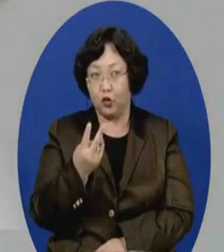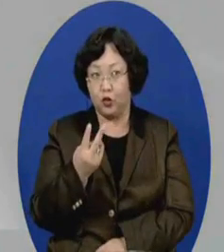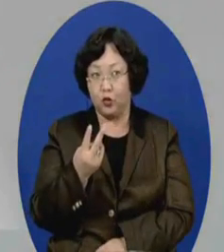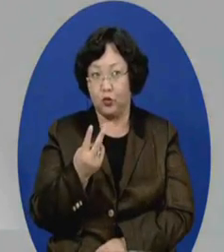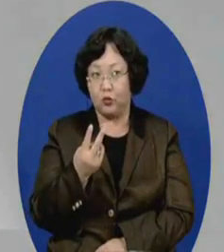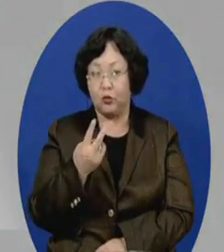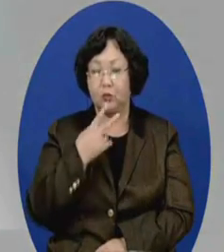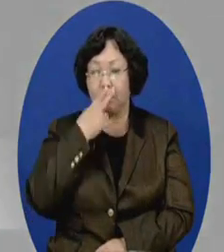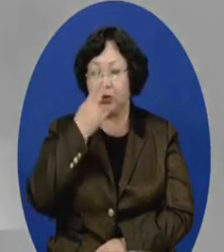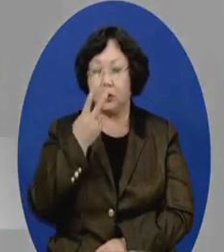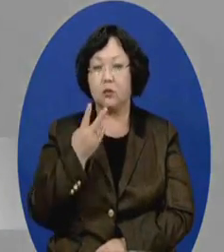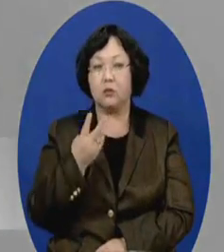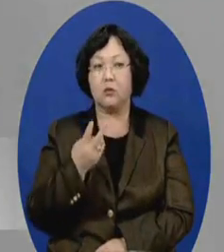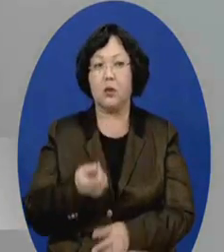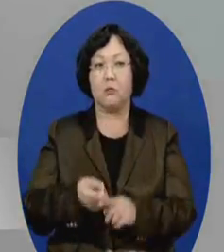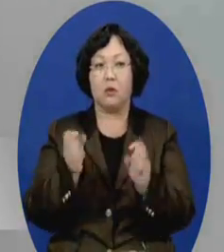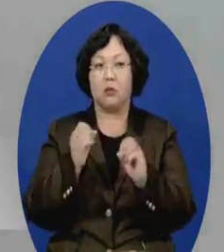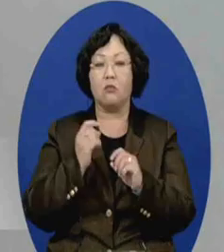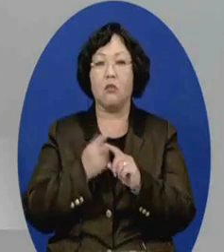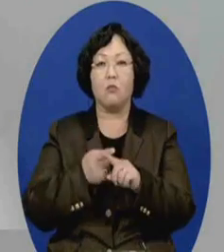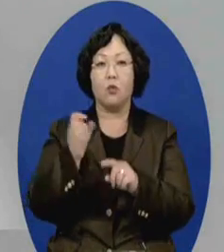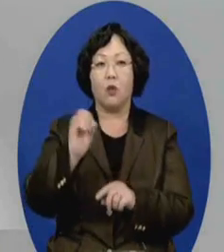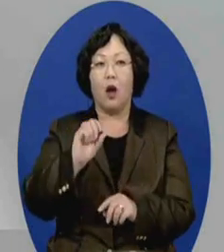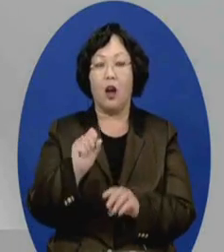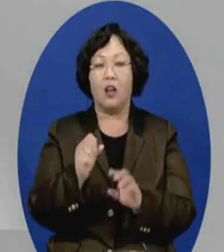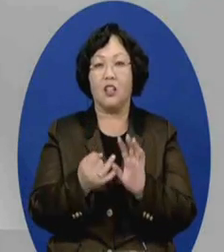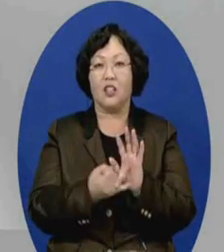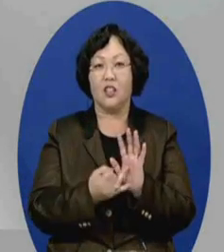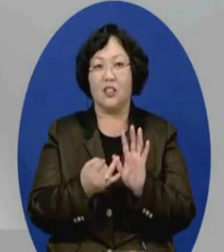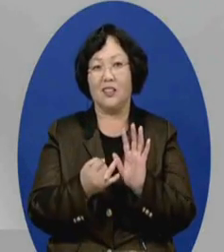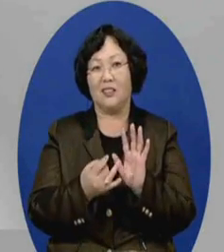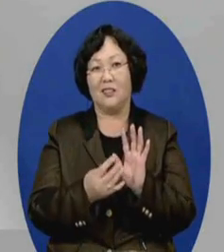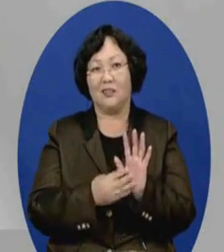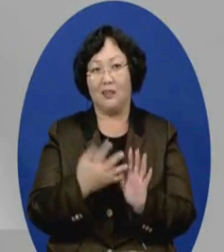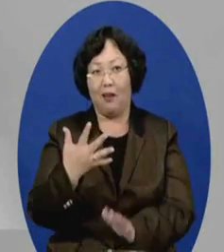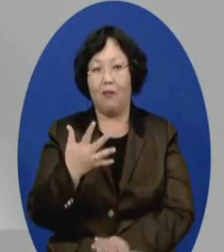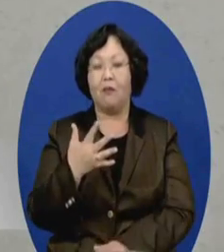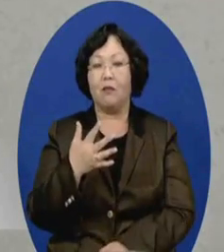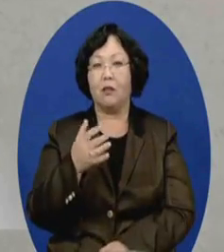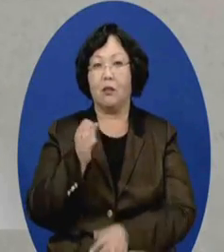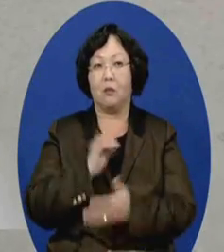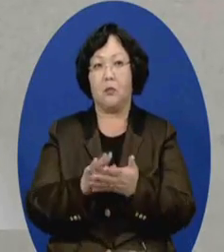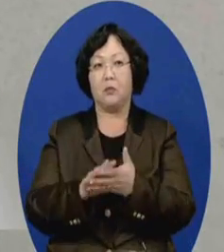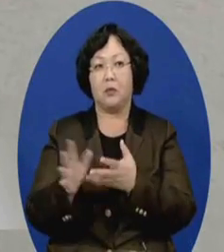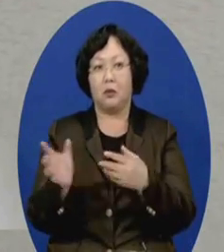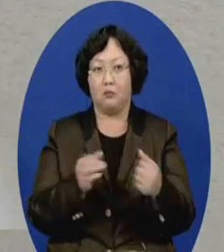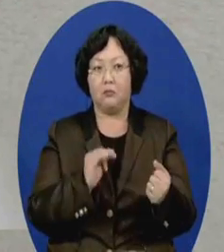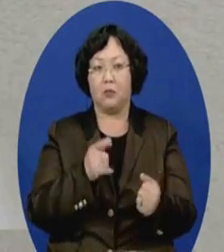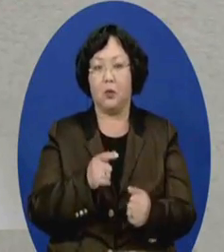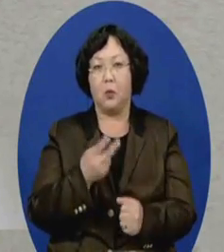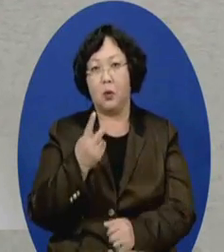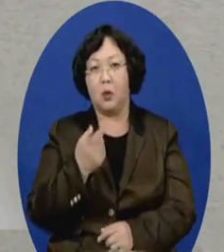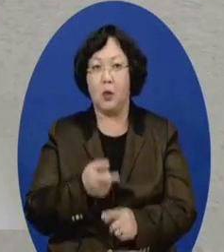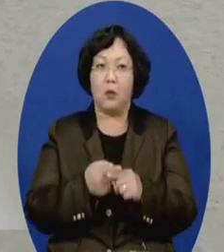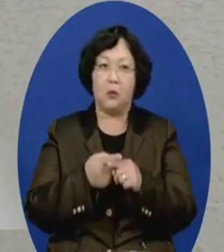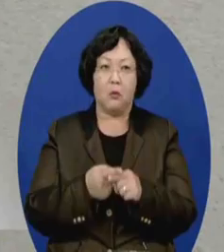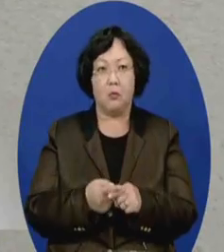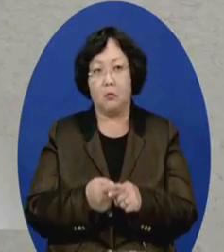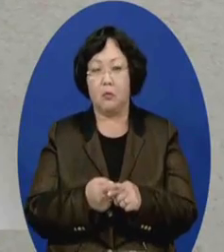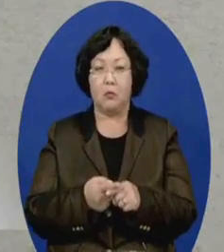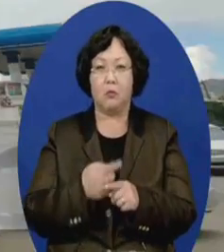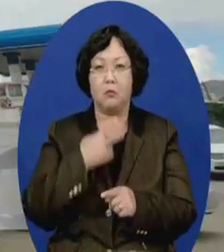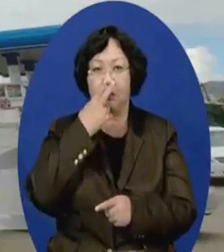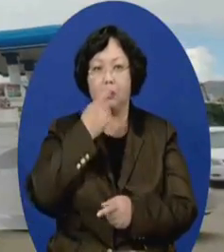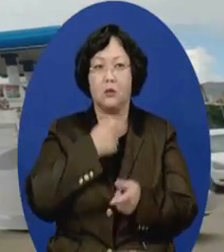нэмэгдээгүй, цаашид ч нэмэгдэхгүй гэлээ. Харин AE-95 шатхууны хувьд хэрэглээ өндөр хүмүүс хэрэглэдэг учраас үн нэмэх хэсгийг шатхуун